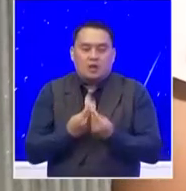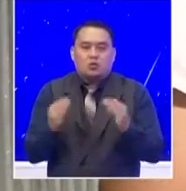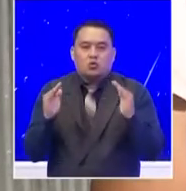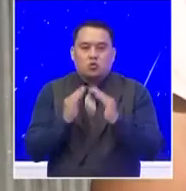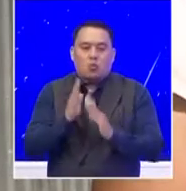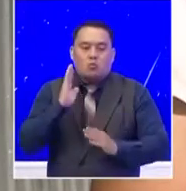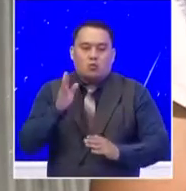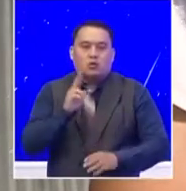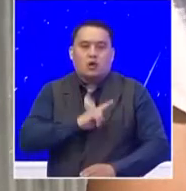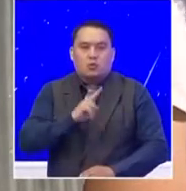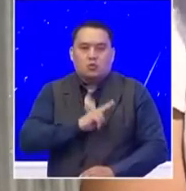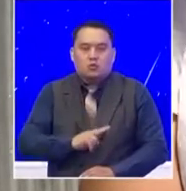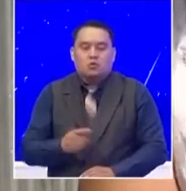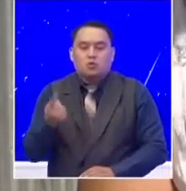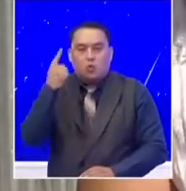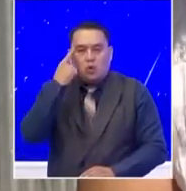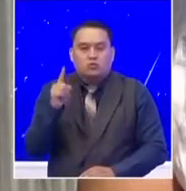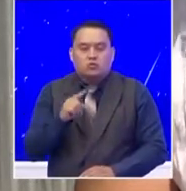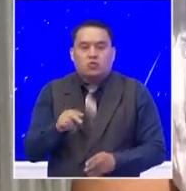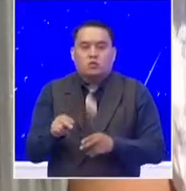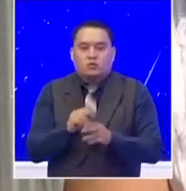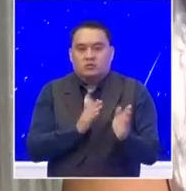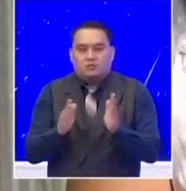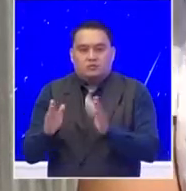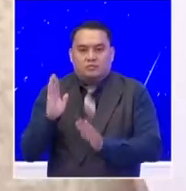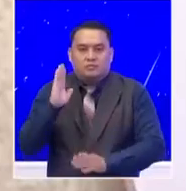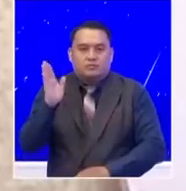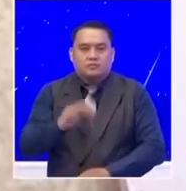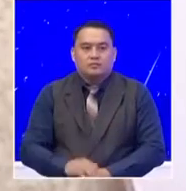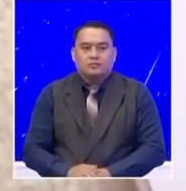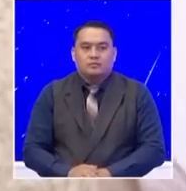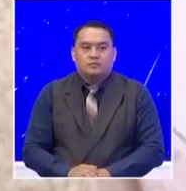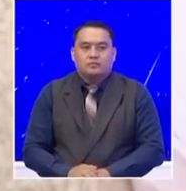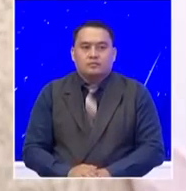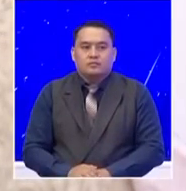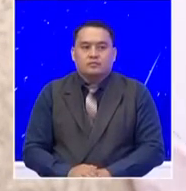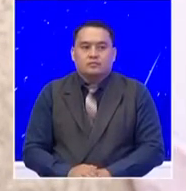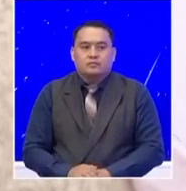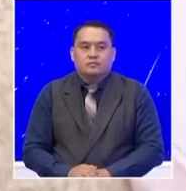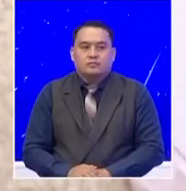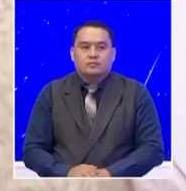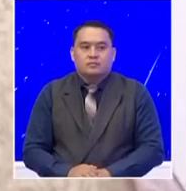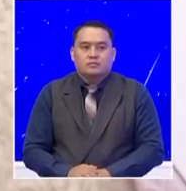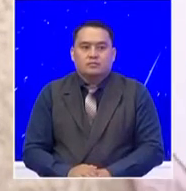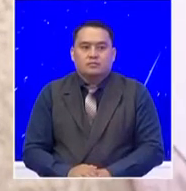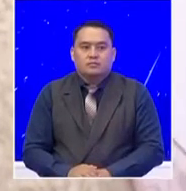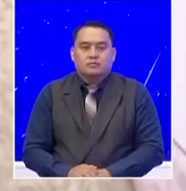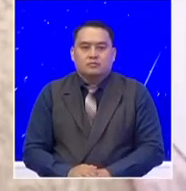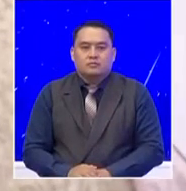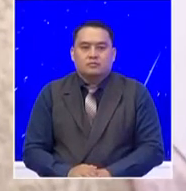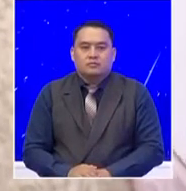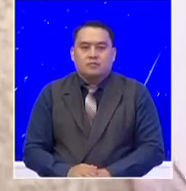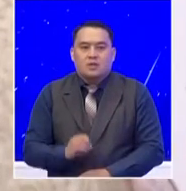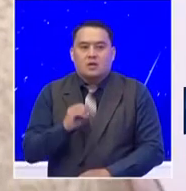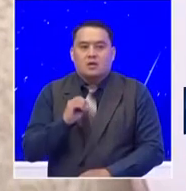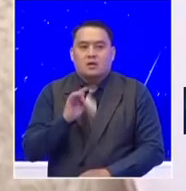скоро появится работа. Думаю, что все у нас наладится. Жулдыз ханым, көп балалы, ана, В